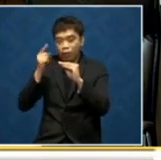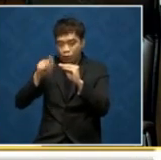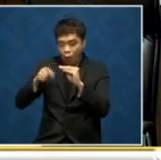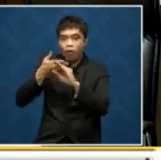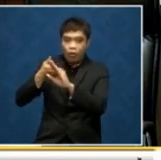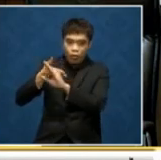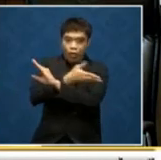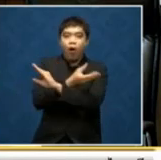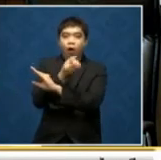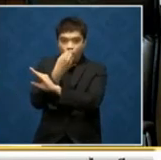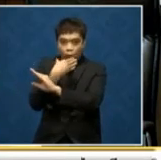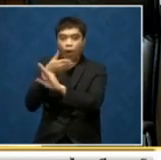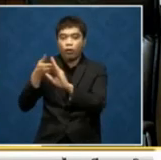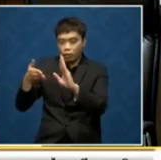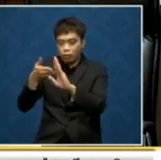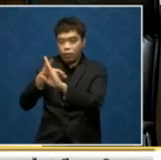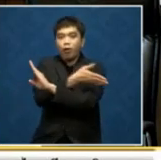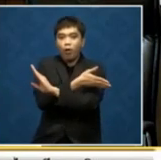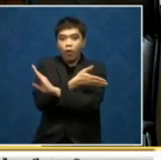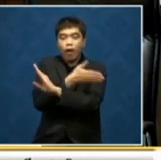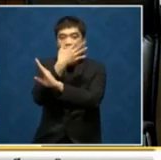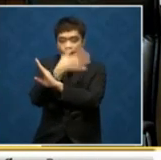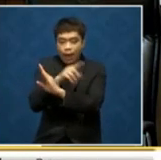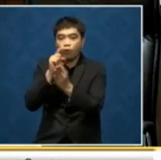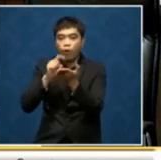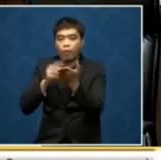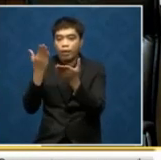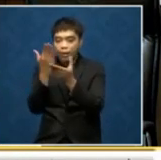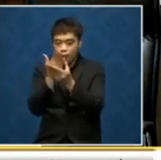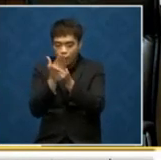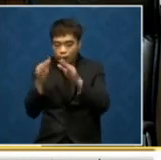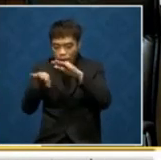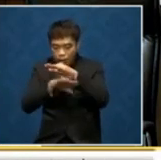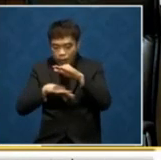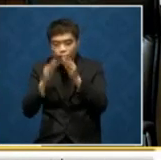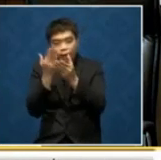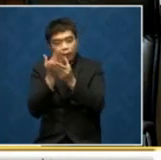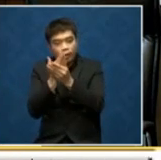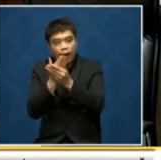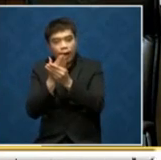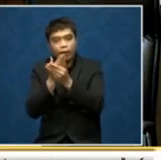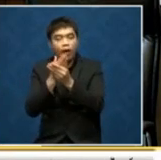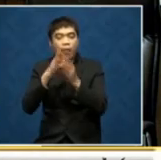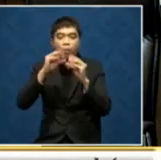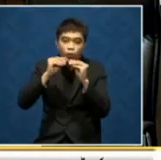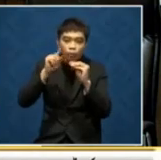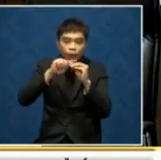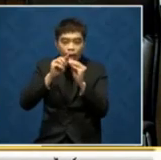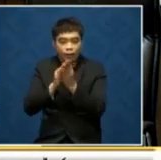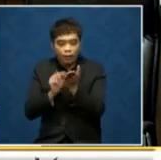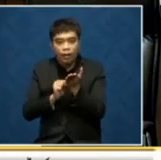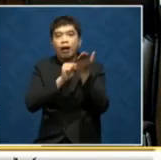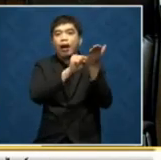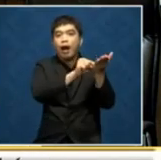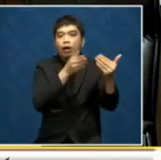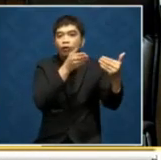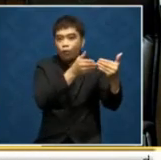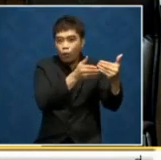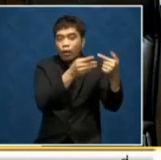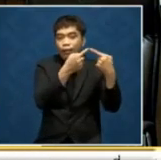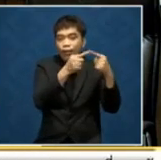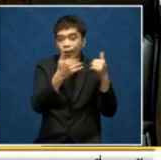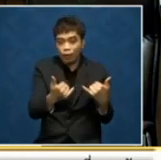เวลาแจ้งมันต้องให้คนเอาเอกสารไปถึงเจ้าตัวนะฮะอันนี้ก็เช่นกันนะของเราอ่าปัจจุบันอ่าใช้ระบบเทคโนโลยีที่